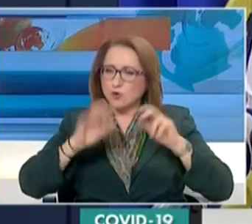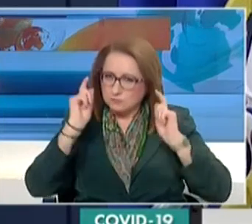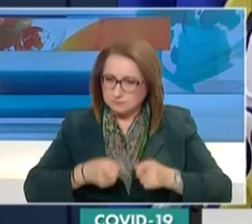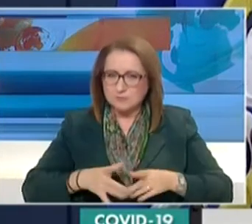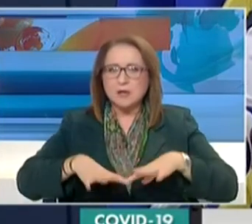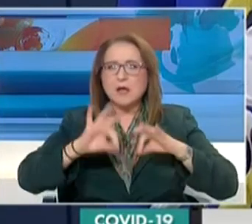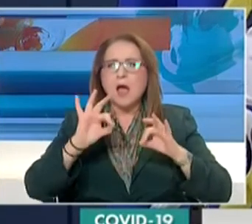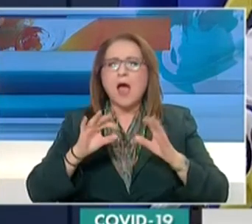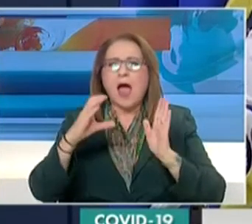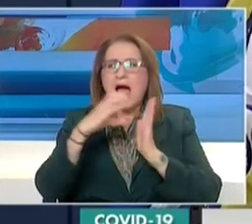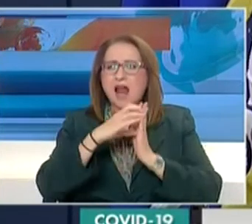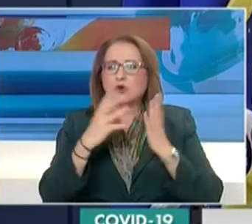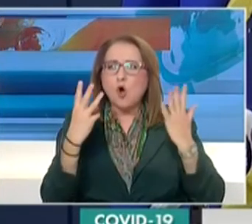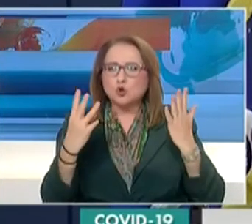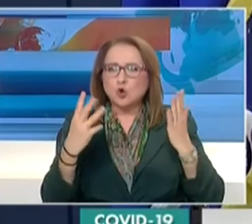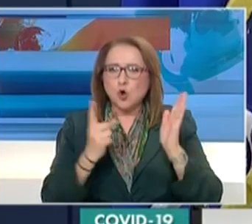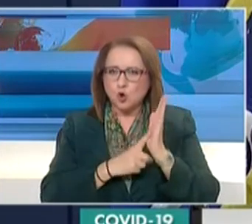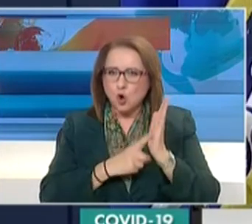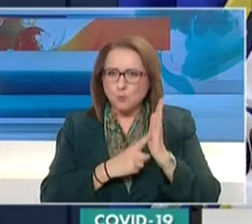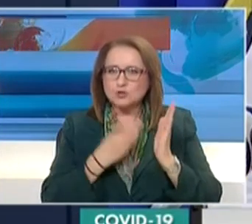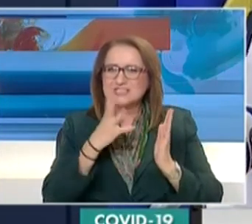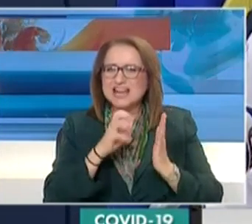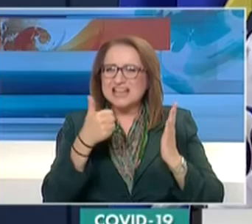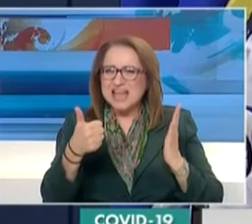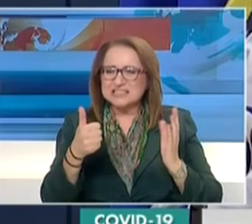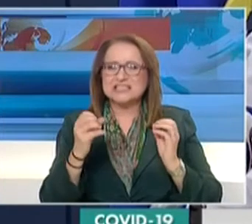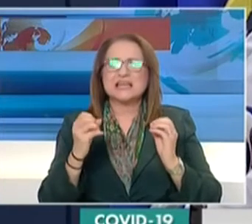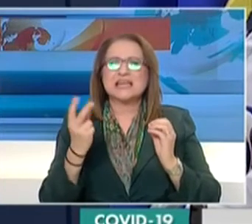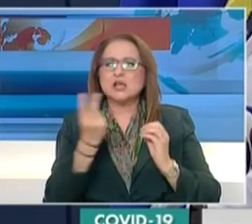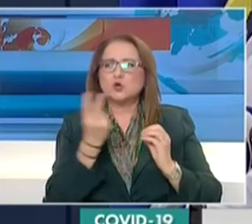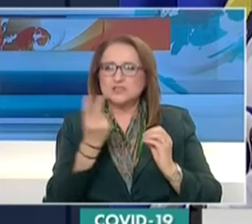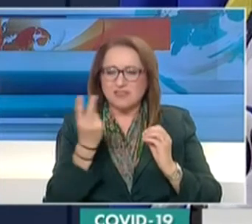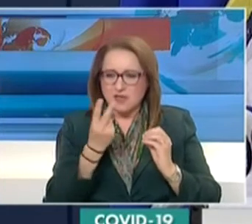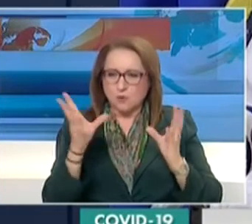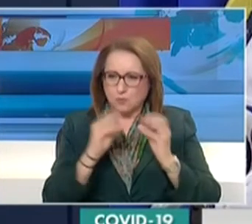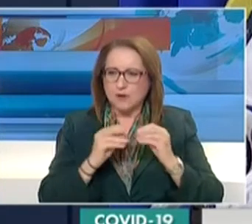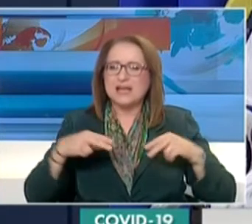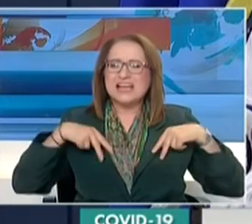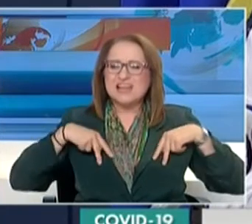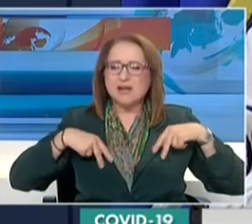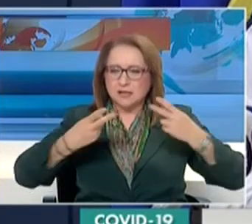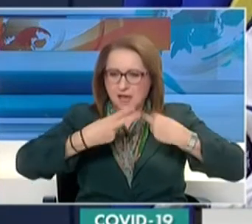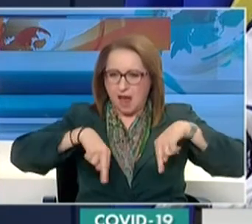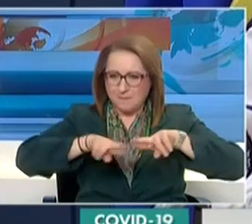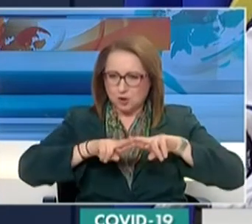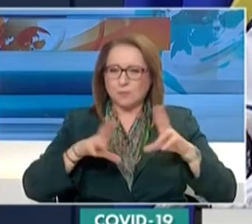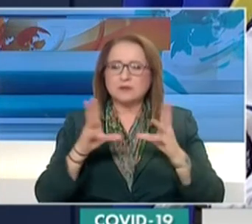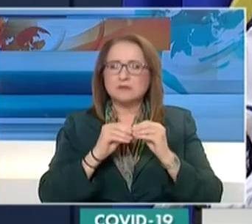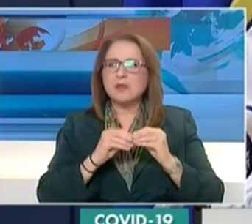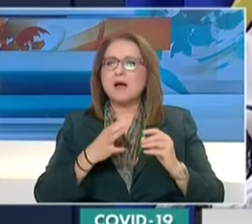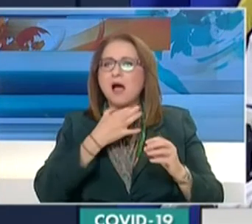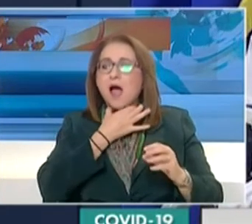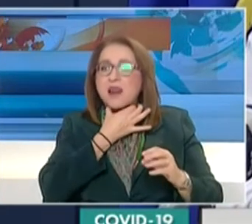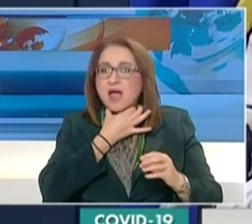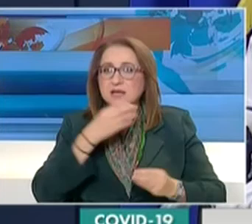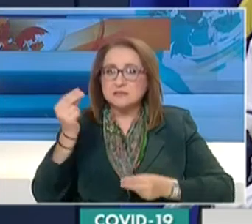νόμου 4622 για το επιτελικό κράτος και ορίζεται Κυβερνητική Επιτροπή για την Αντιμετώπιση των Αναγκών